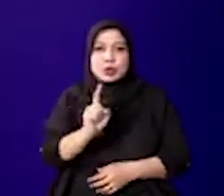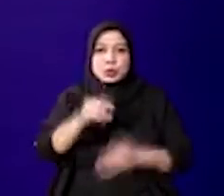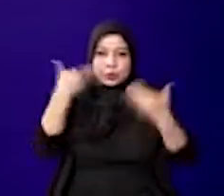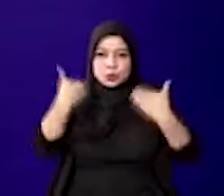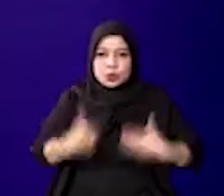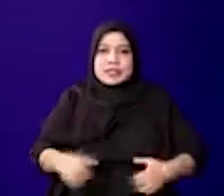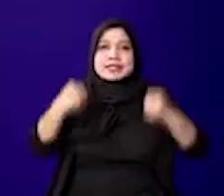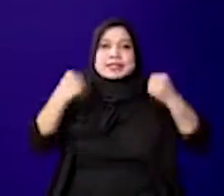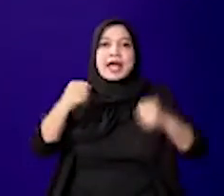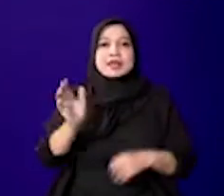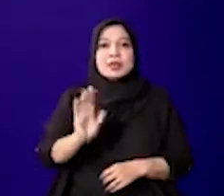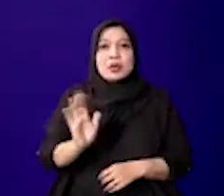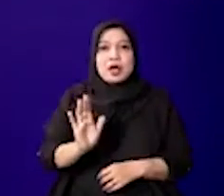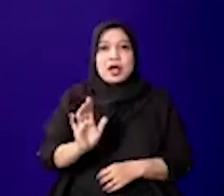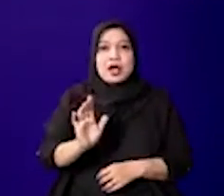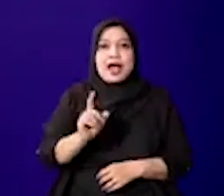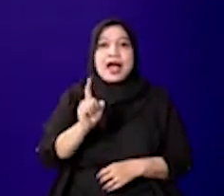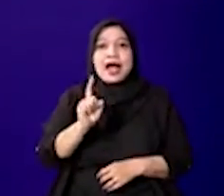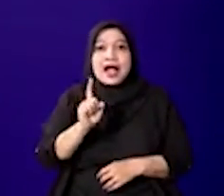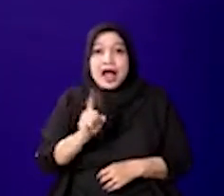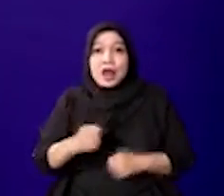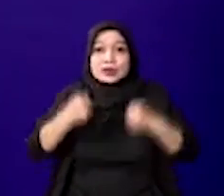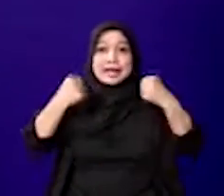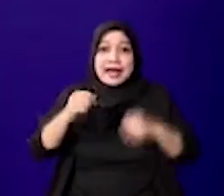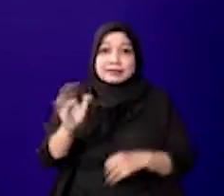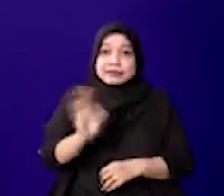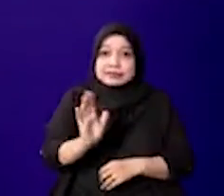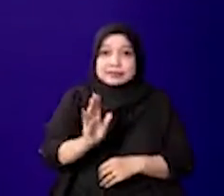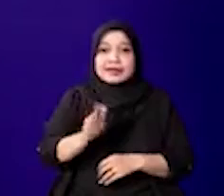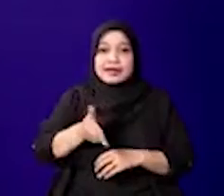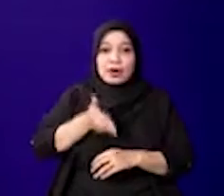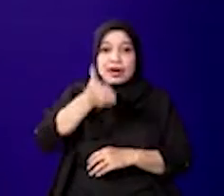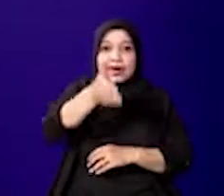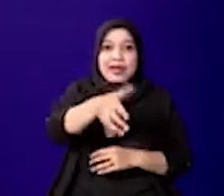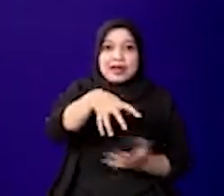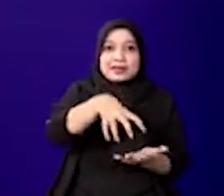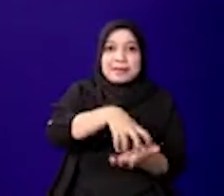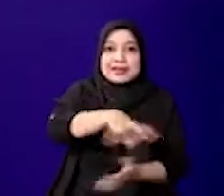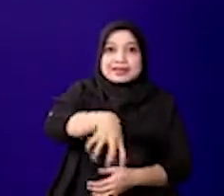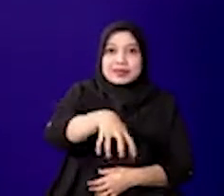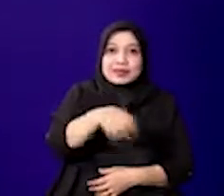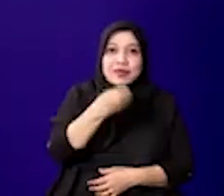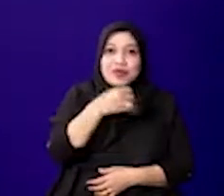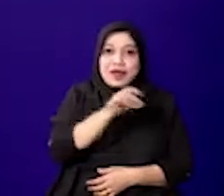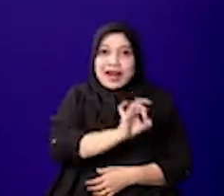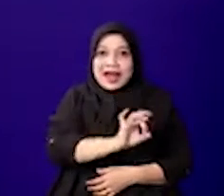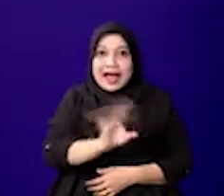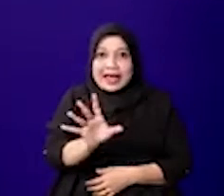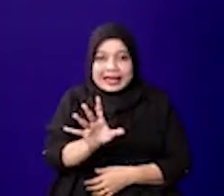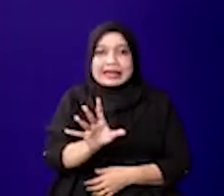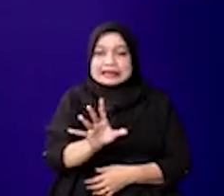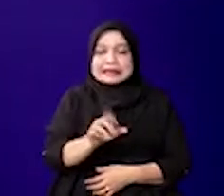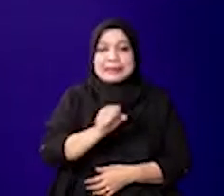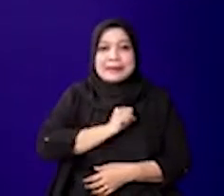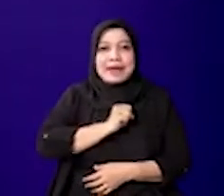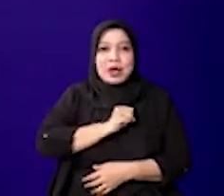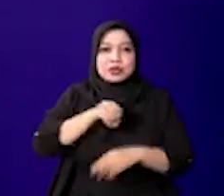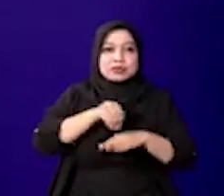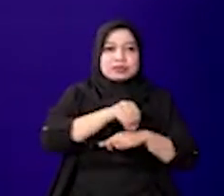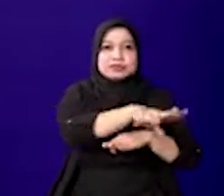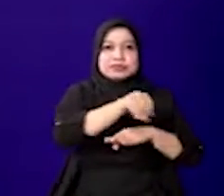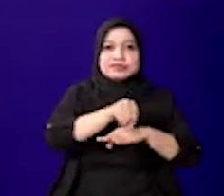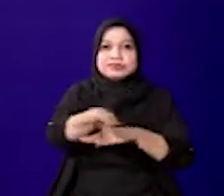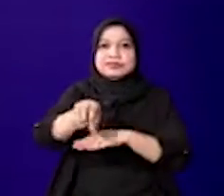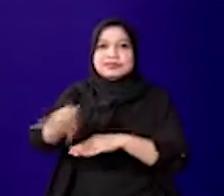begitu Jadi kalau e anda dari zona merah yakinkan Anda sehat e baru